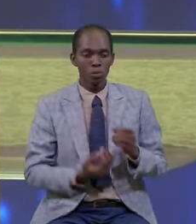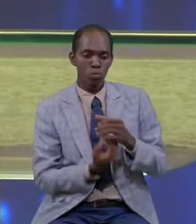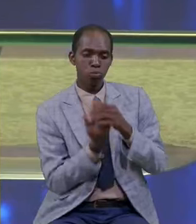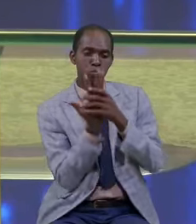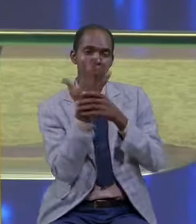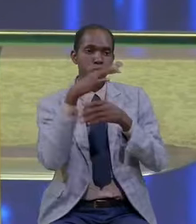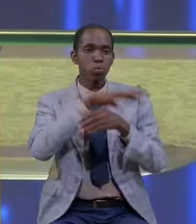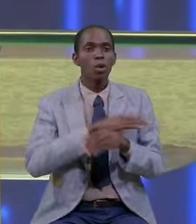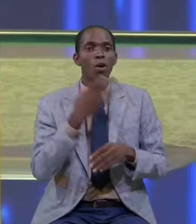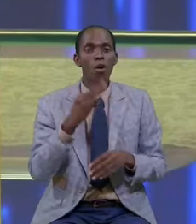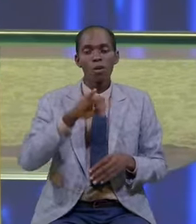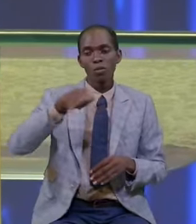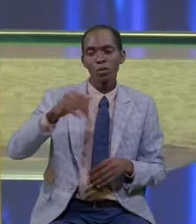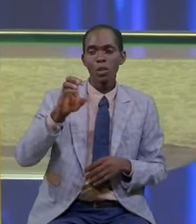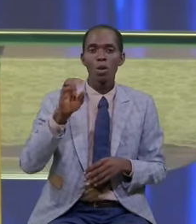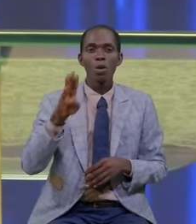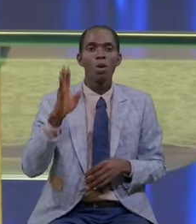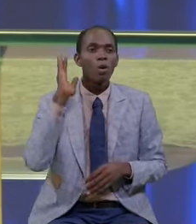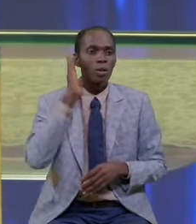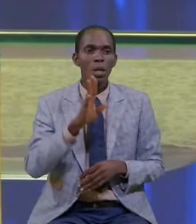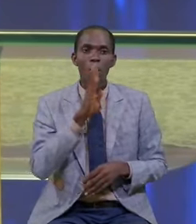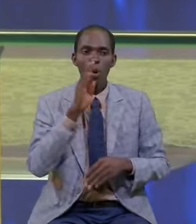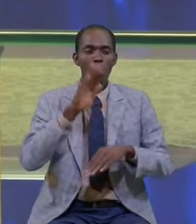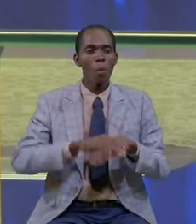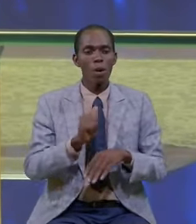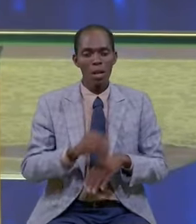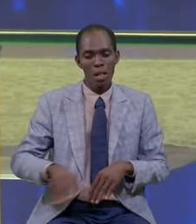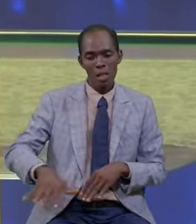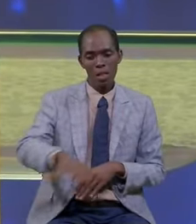à part dans un pays de blé et de mou.